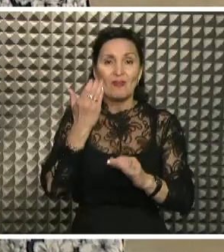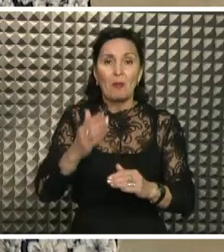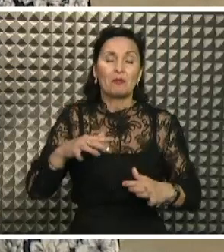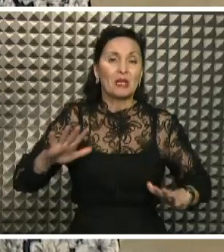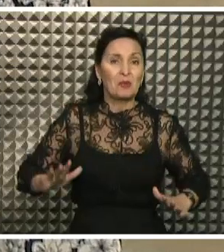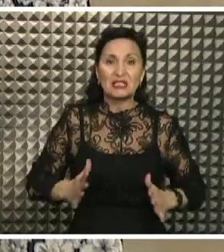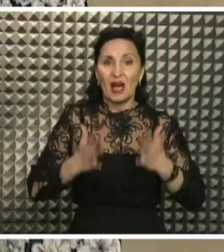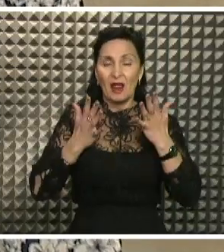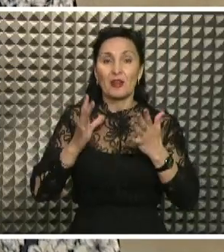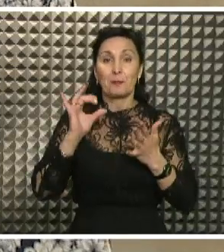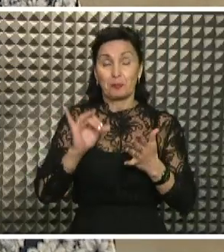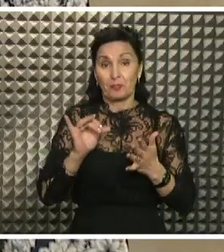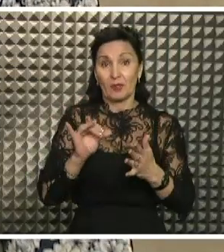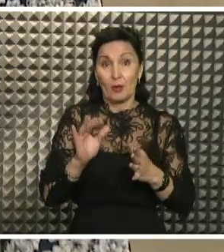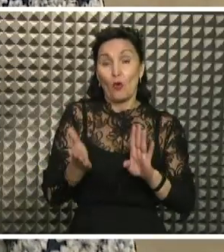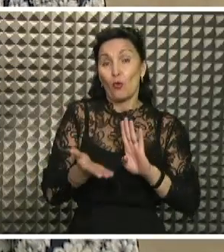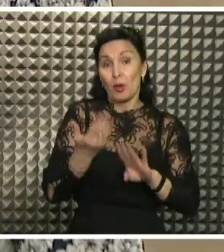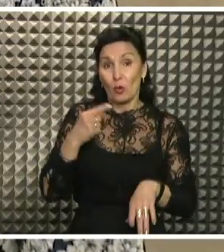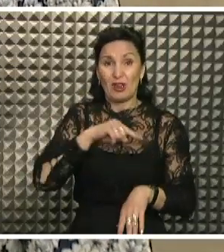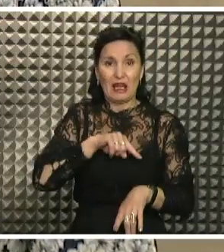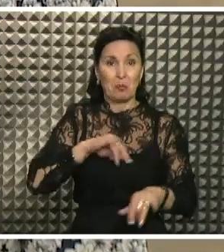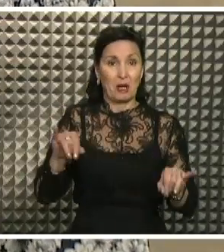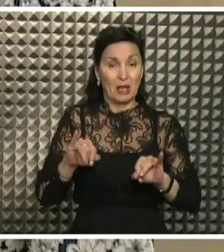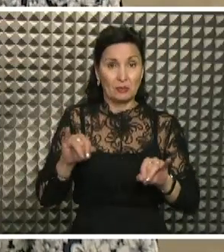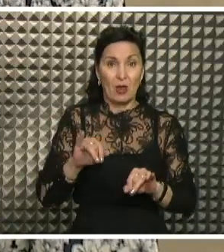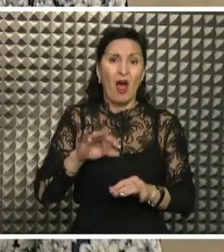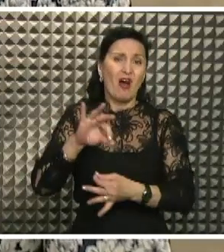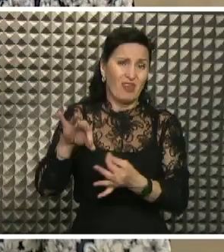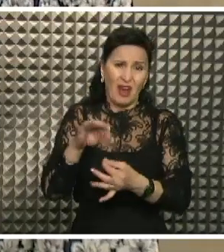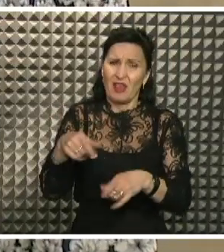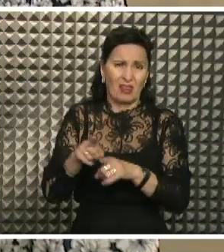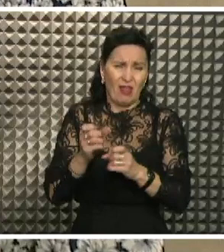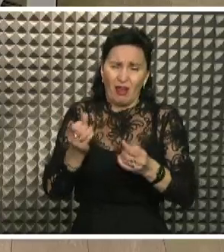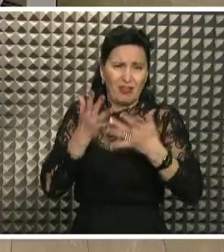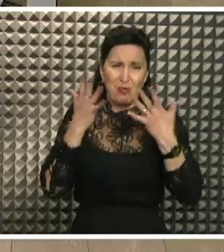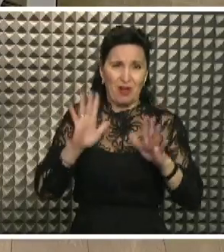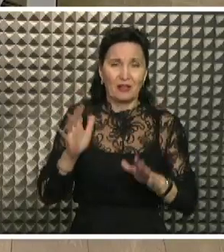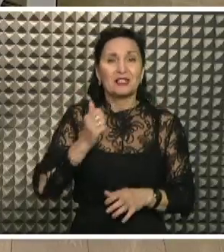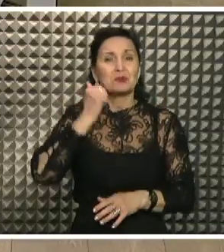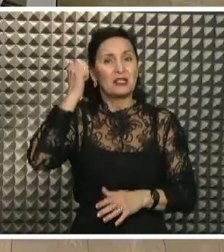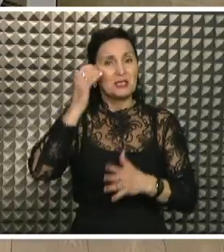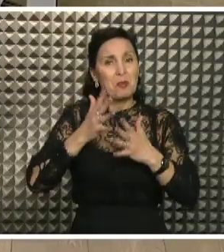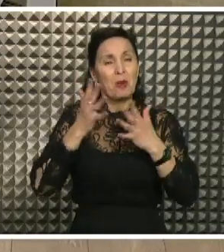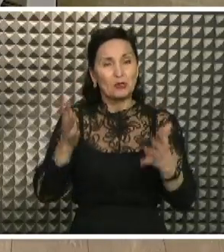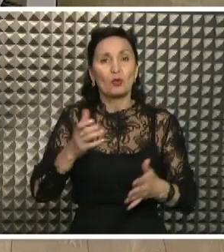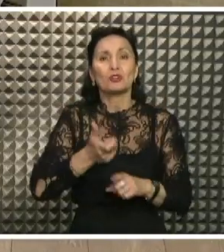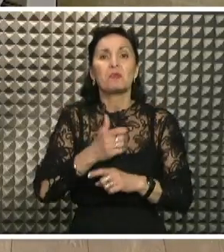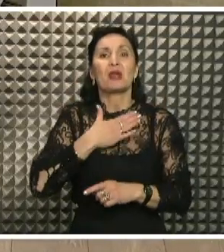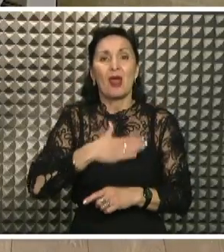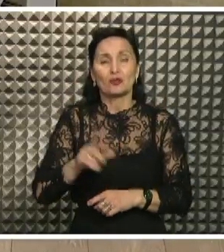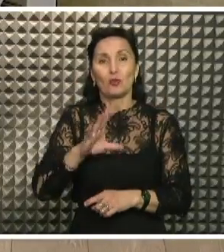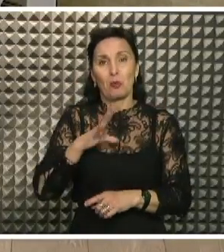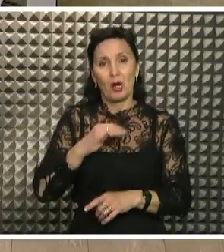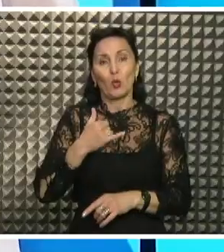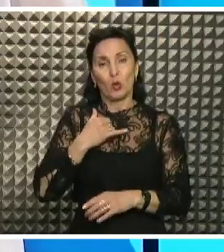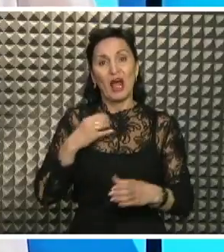настроение и уберет элементы депрессии. Варенье так не пахнет. Спасибо большое, Вера Юрьевна. Очень приятно, что были у нас в студии.